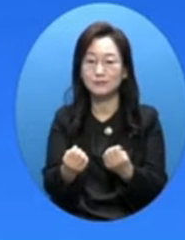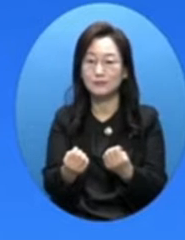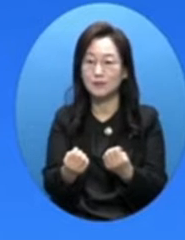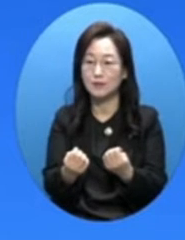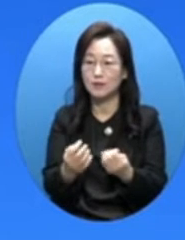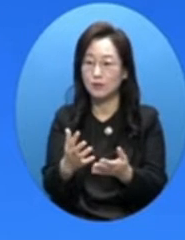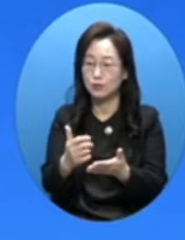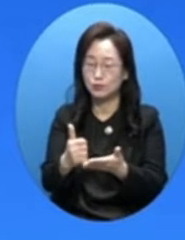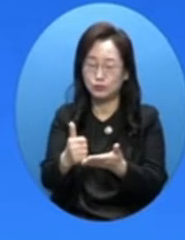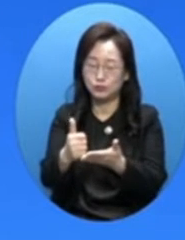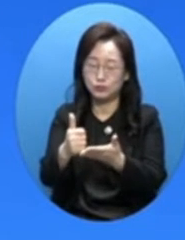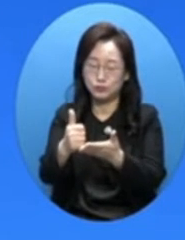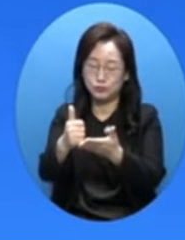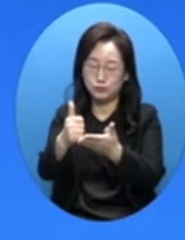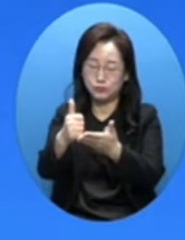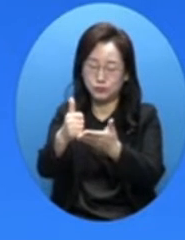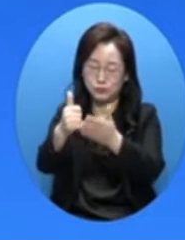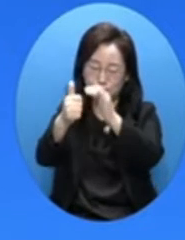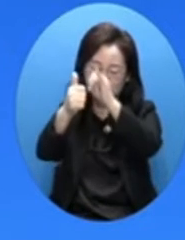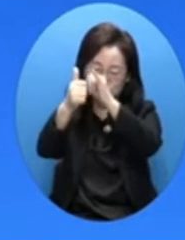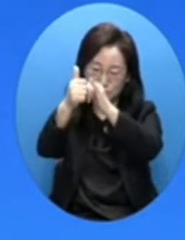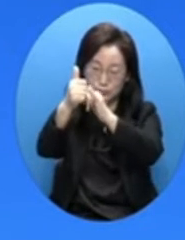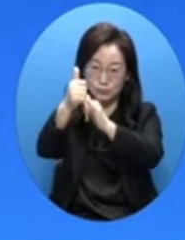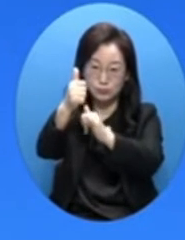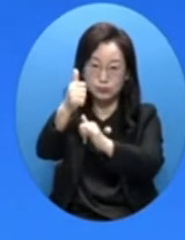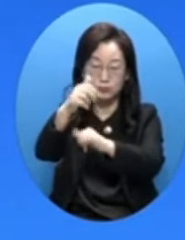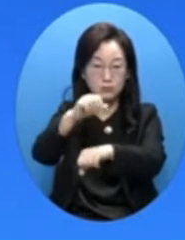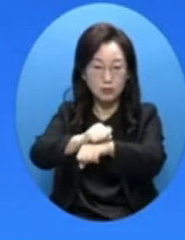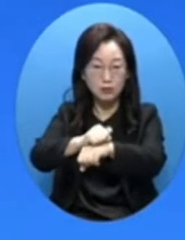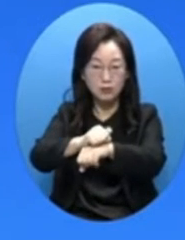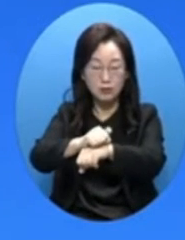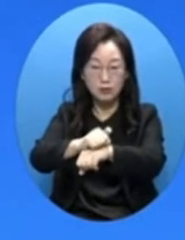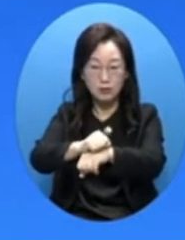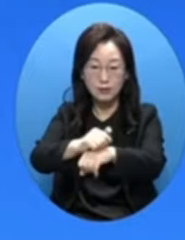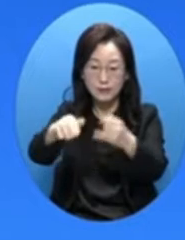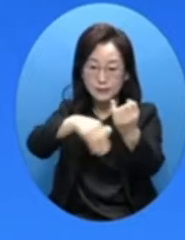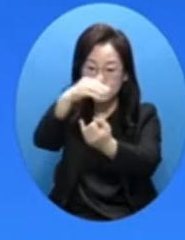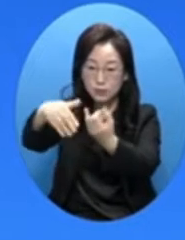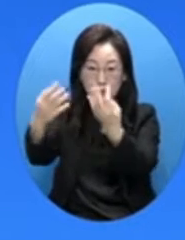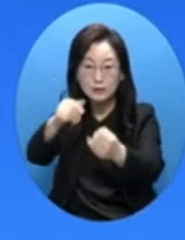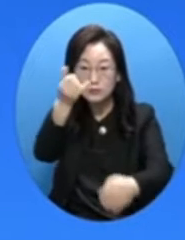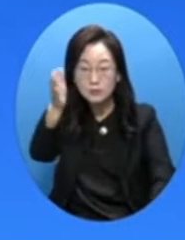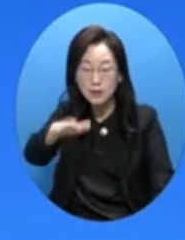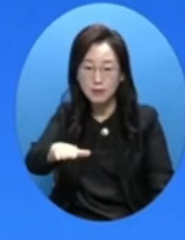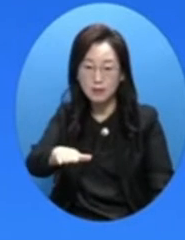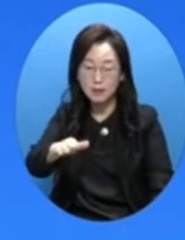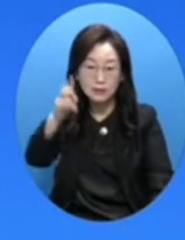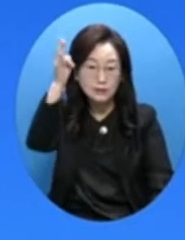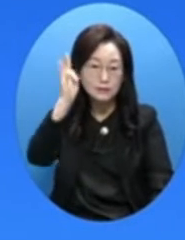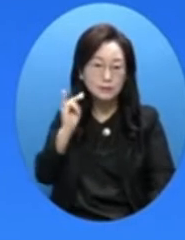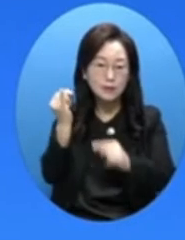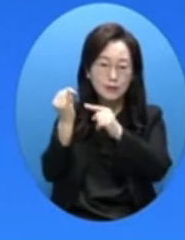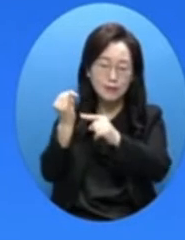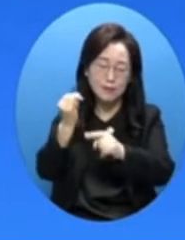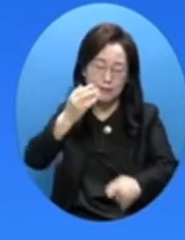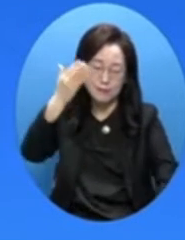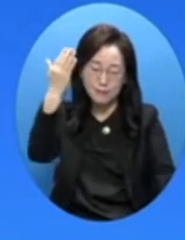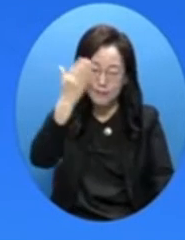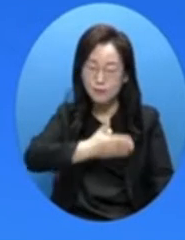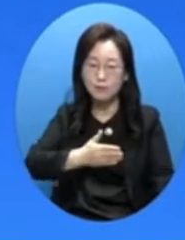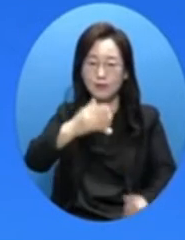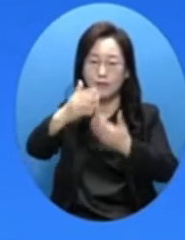주님을 공경하는 처녀가 있었음에도 마리아같이 순수하고 오직 하나님을